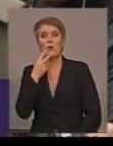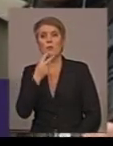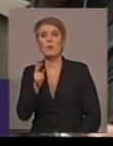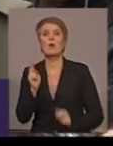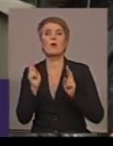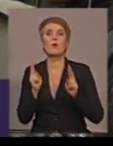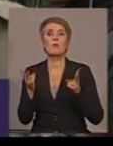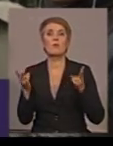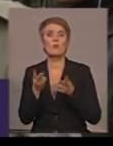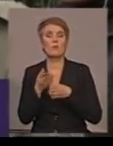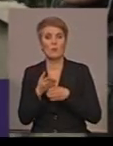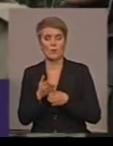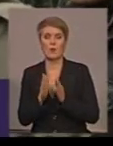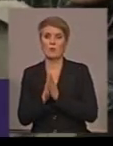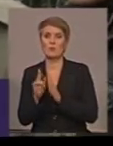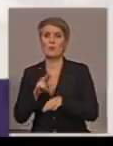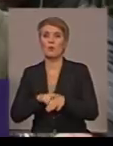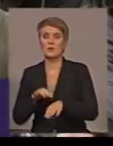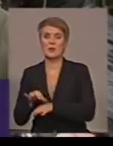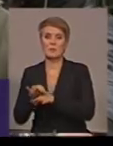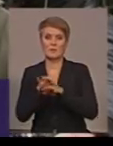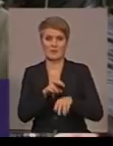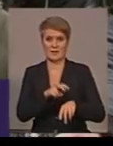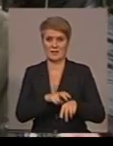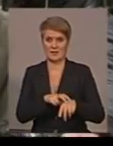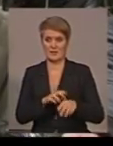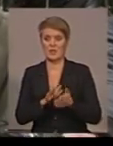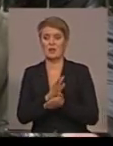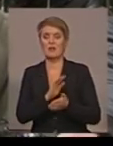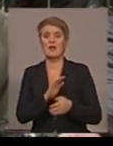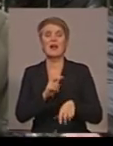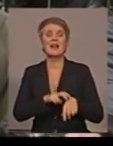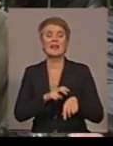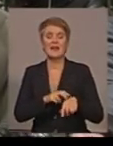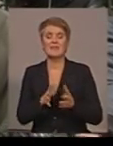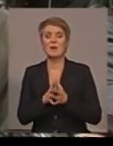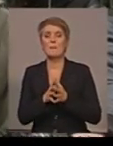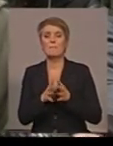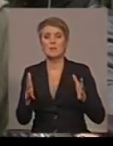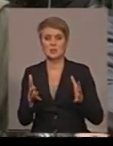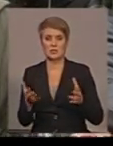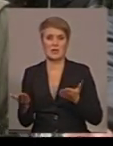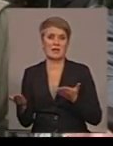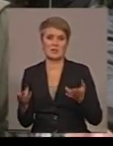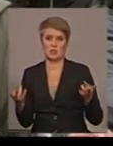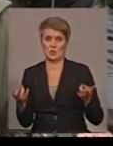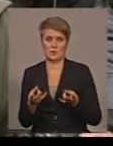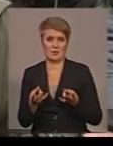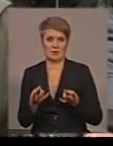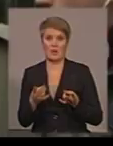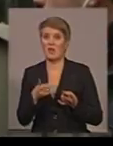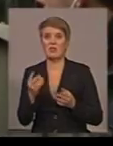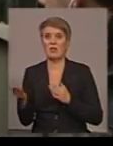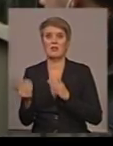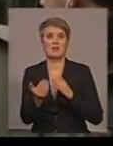потрібна допомога, і попросив, щоб поліція до них привела лікарів. Лікарів більше не там достатньо, просто їх не кличуть до тих, кому потрібна